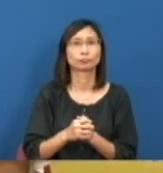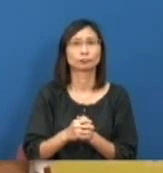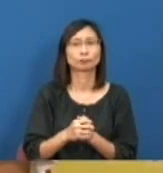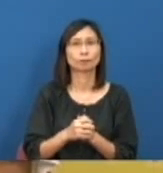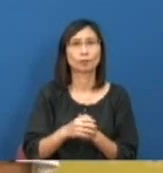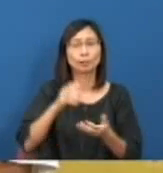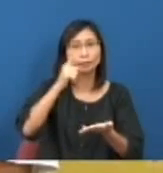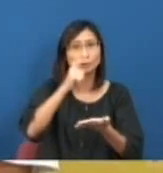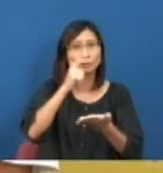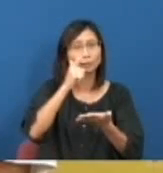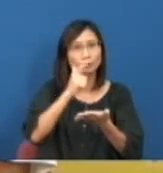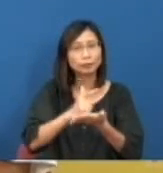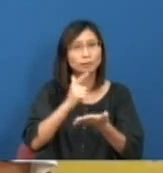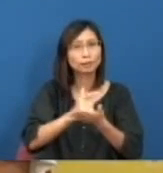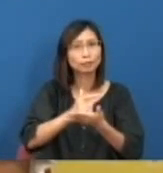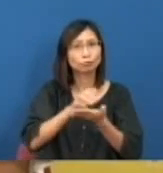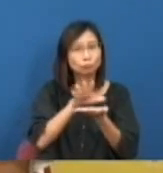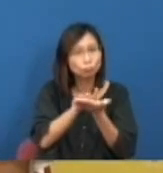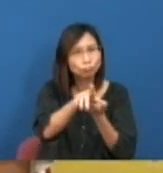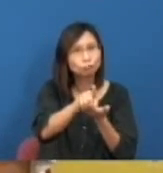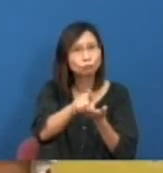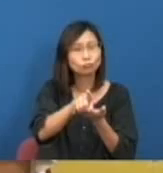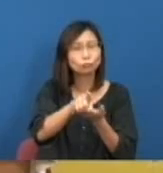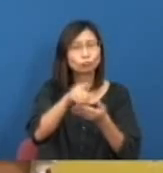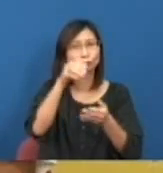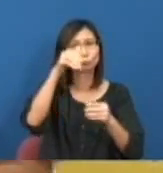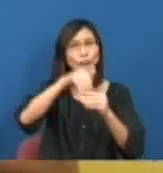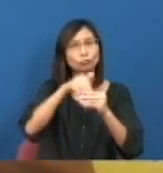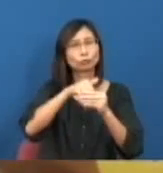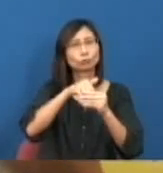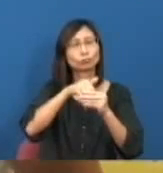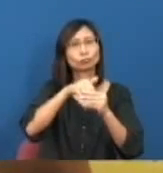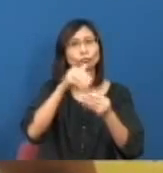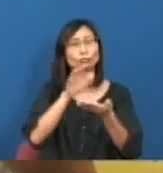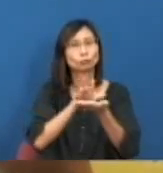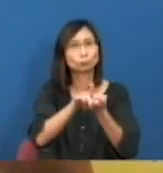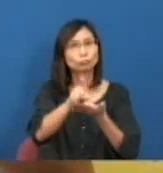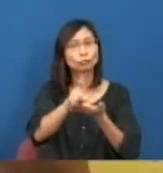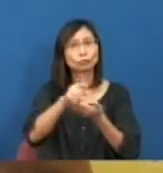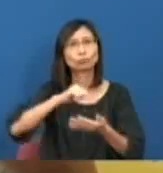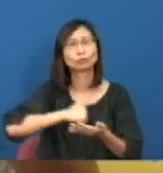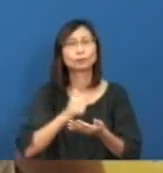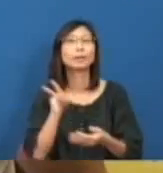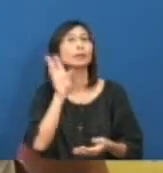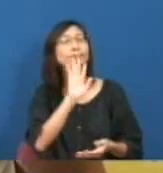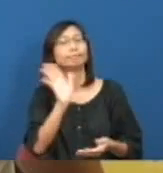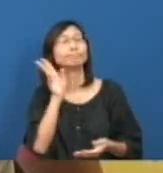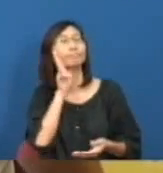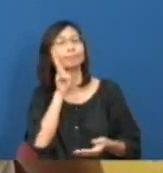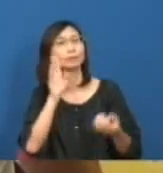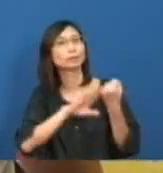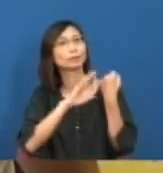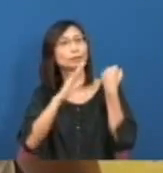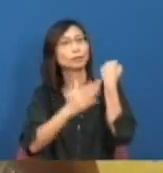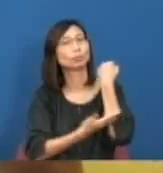真係好專業嘅人啦，其實一種要受過即係唔係好似律師啊、會計師嗰種所謂藍